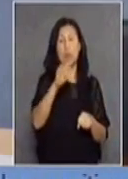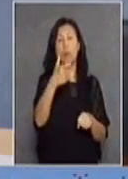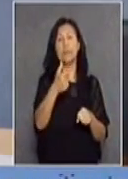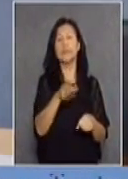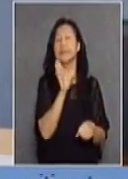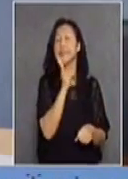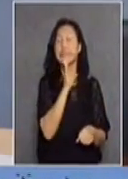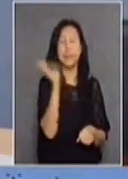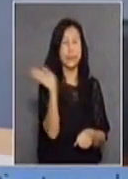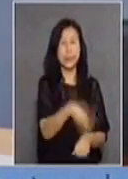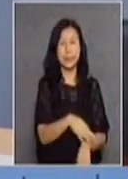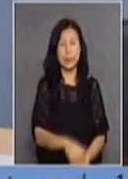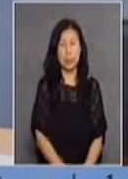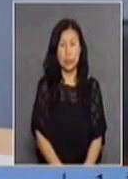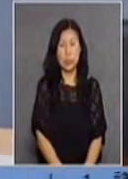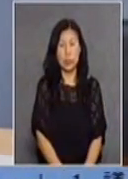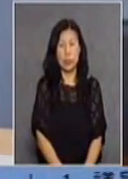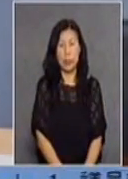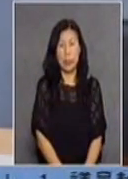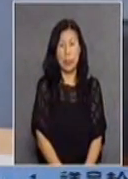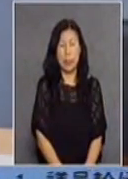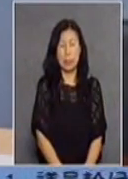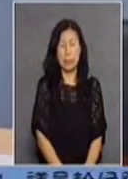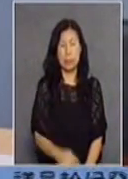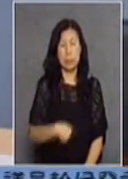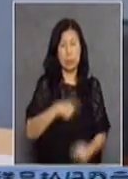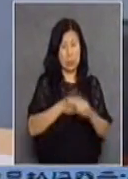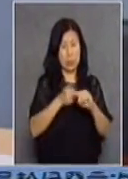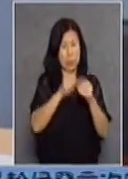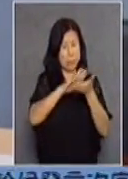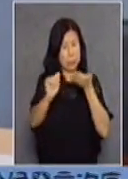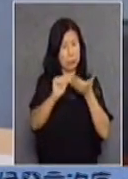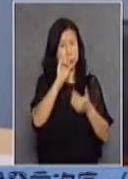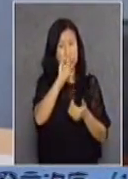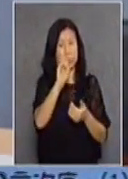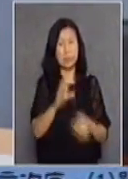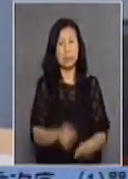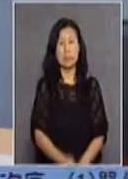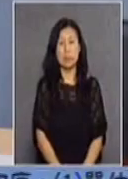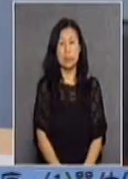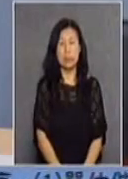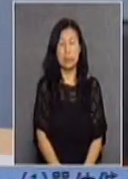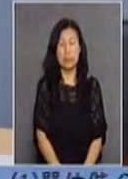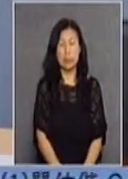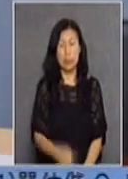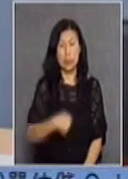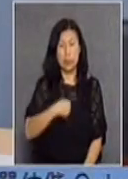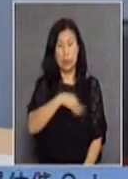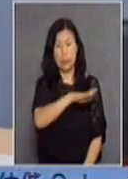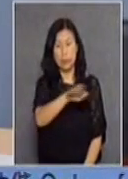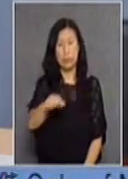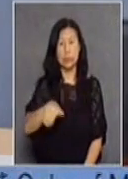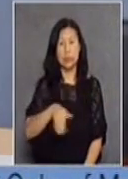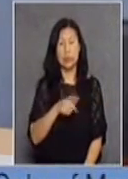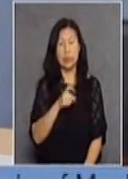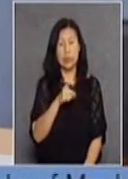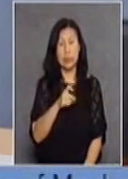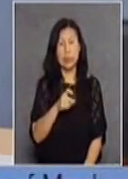嘅。而且好明顯咁樣講，我哋嘅大主